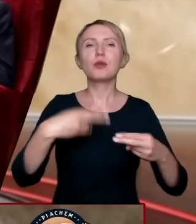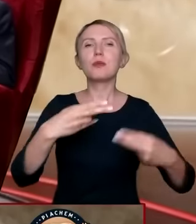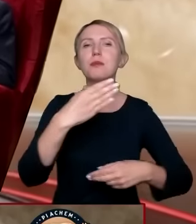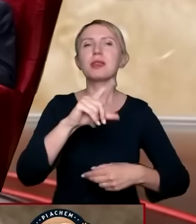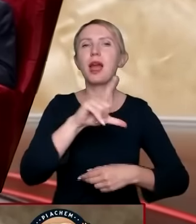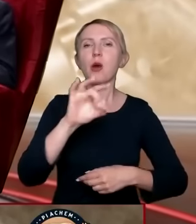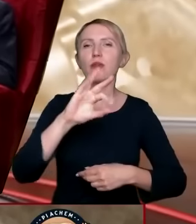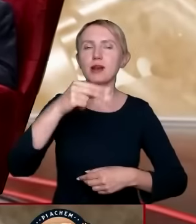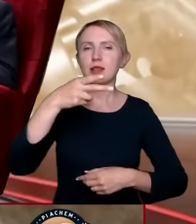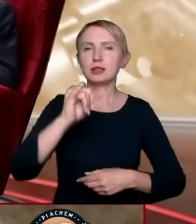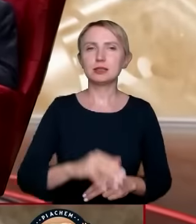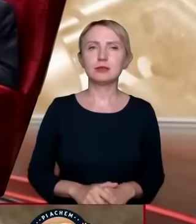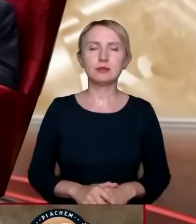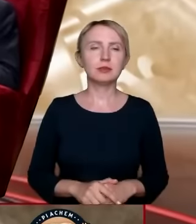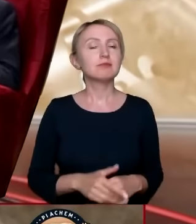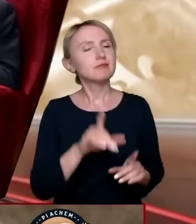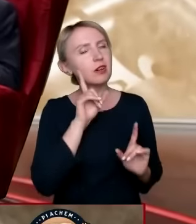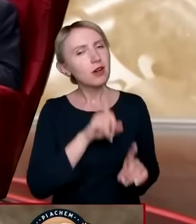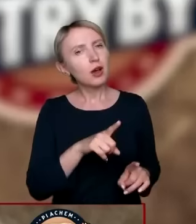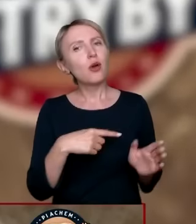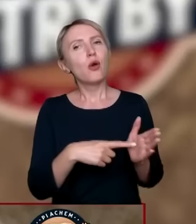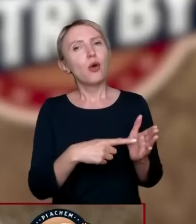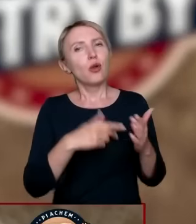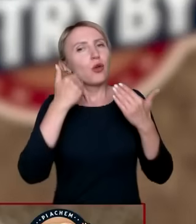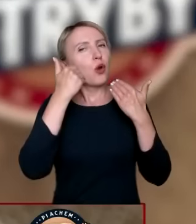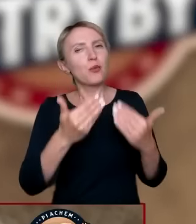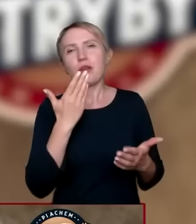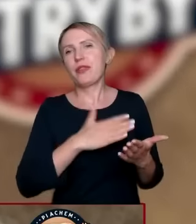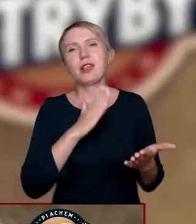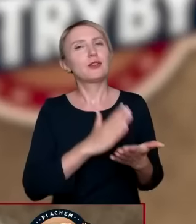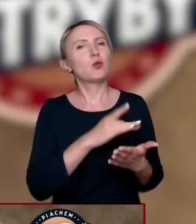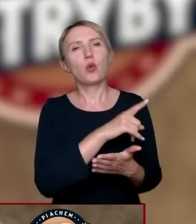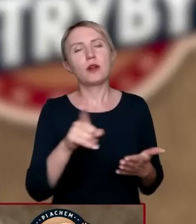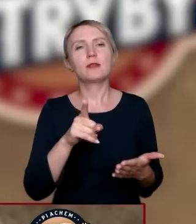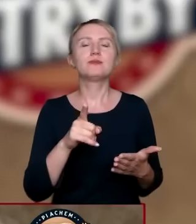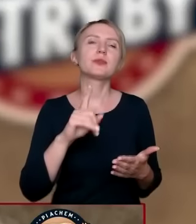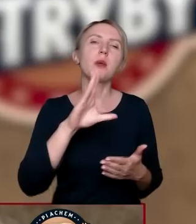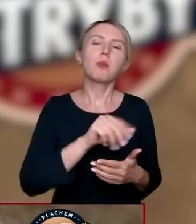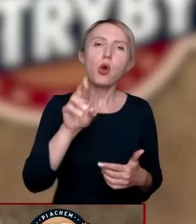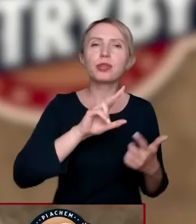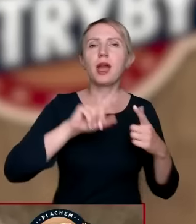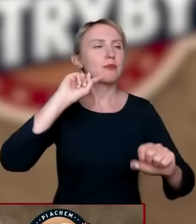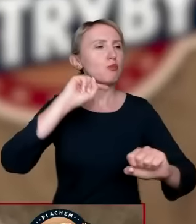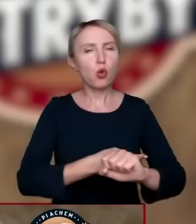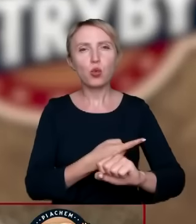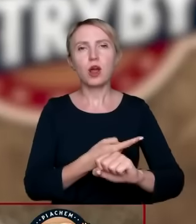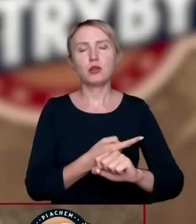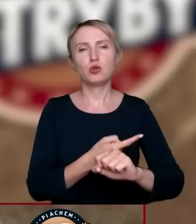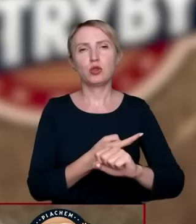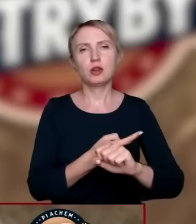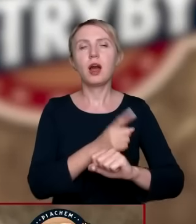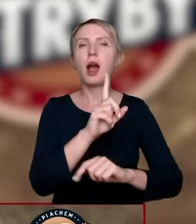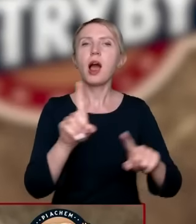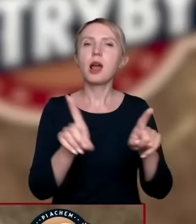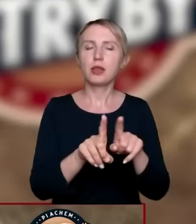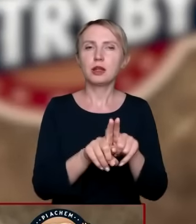Gwardyńskiego. No właśnie to jest kompromitacja nie tylko tam Bodnara, tych prokuratorów niedouczonych, ale też